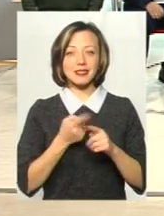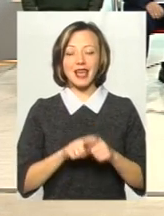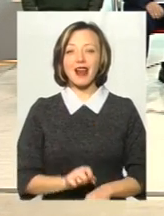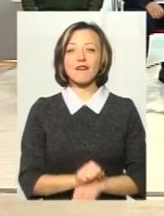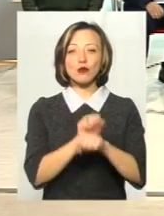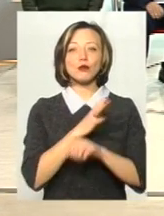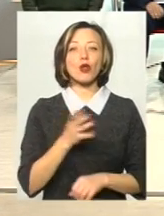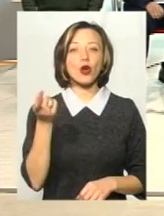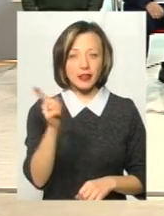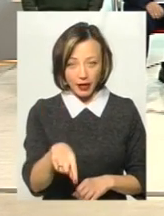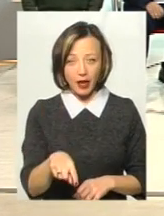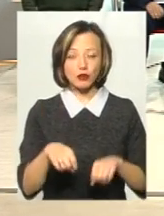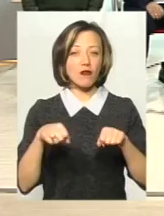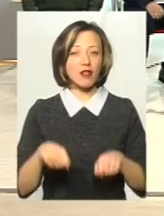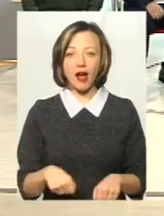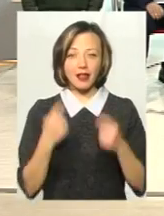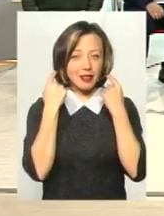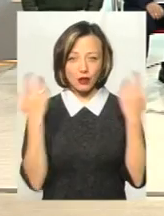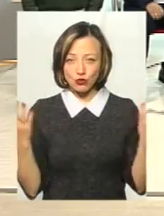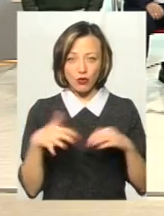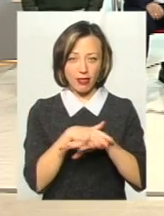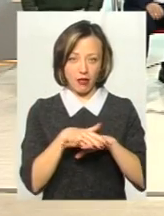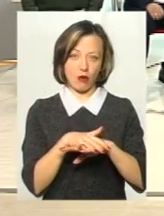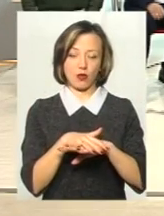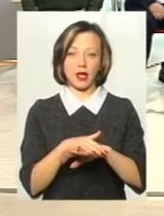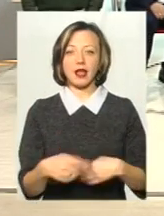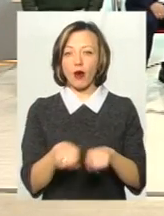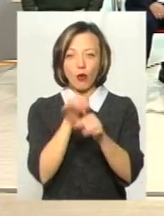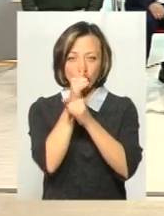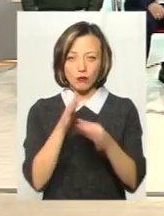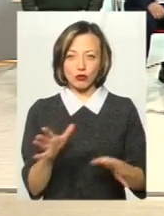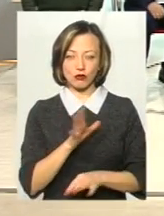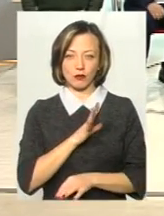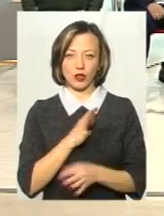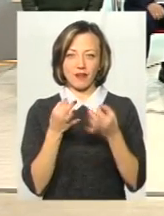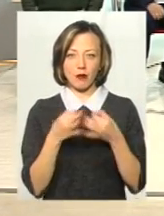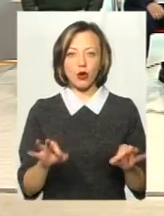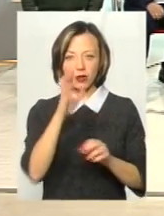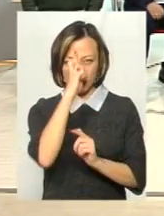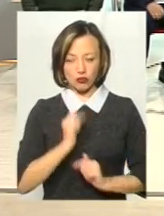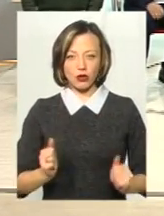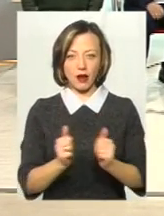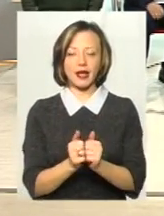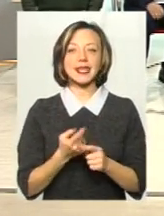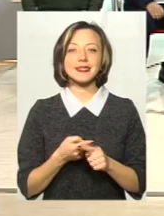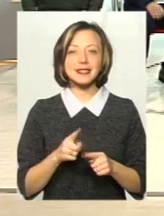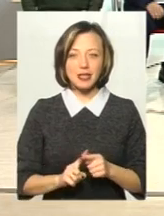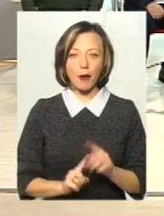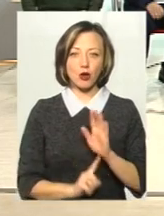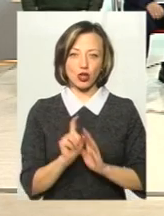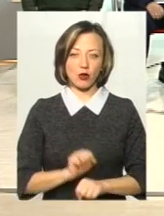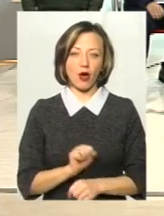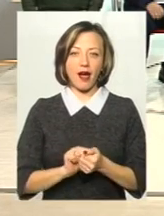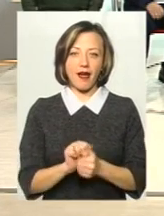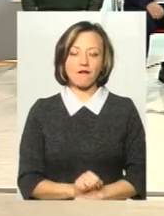революції це було те, що влада не чує народ. Тобто і такого не може бути в демократичній країні. Це початок